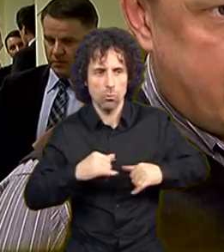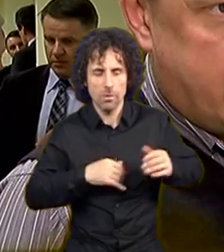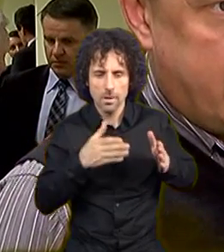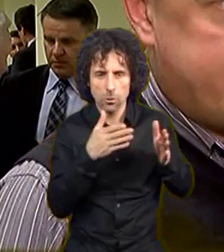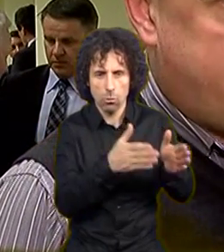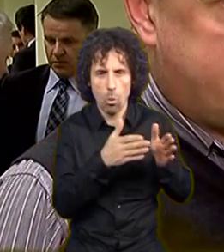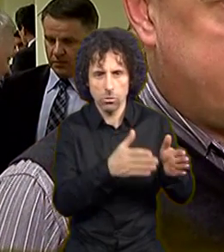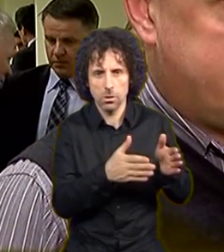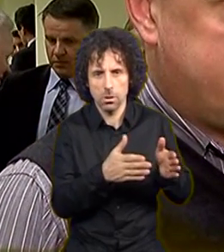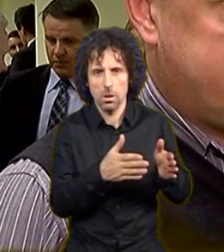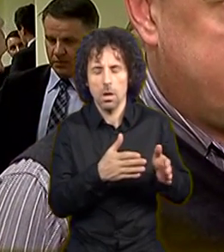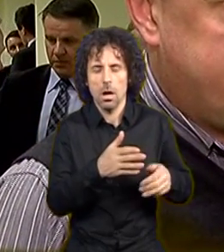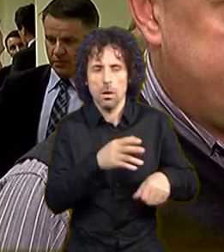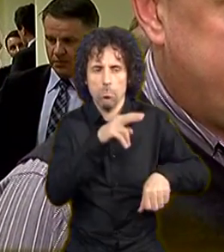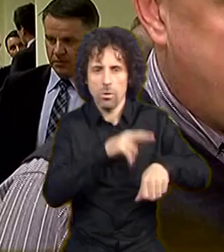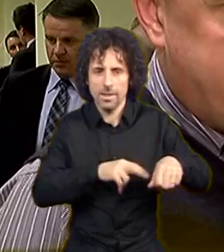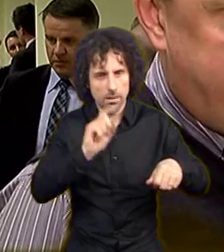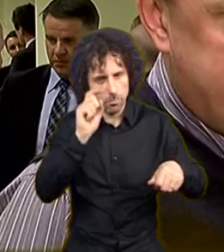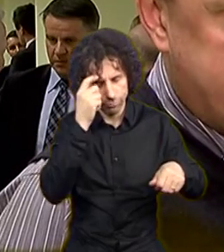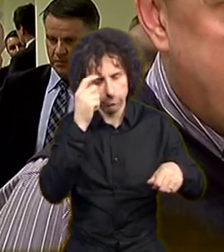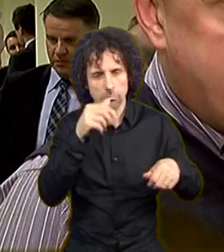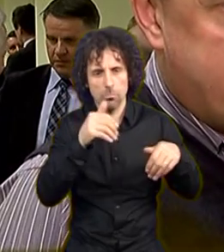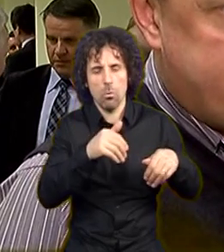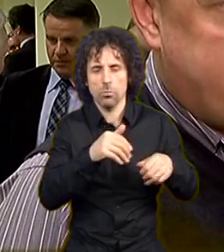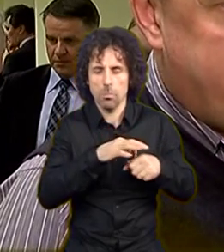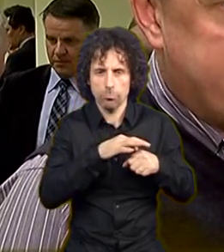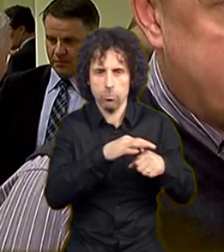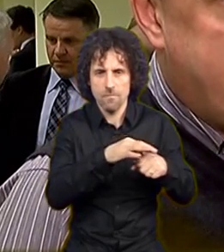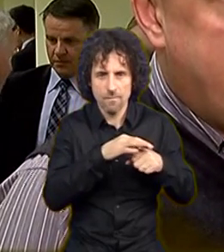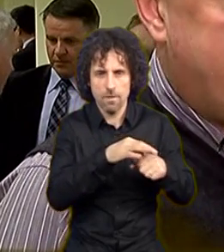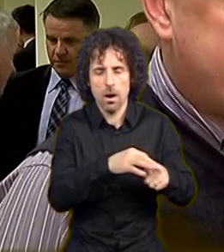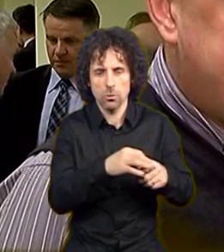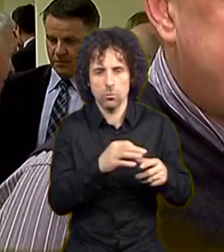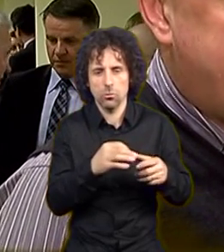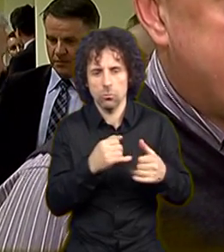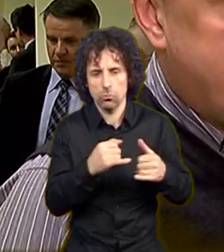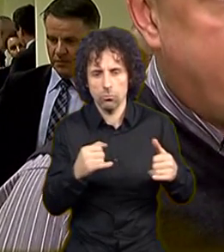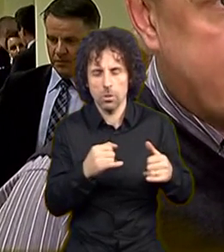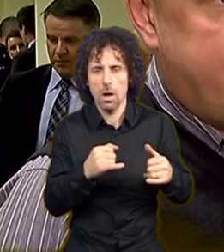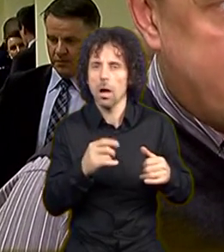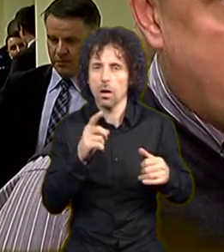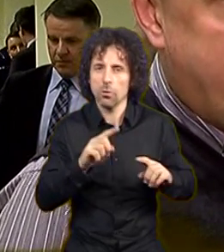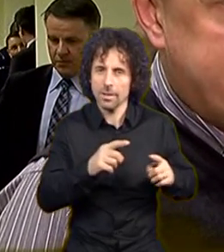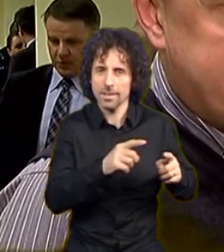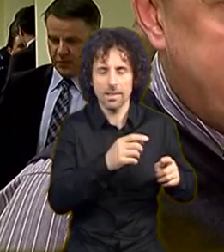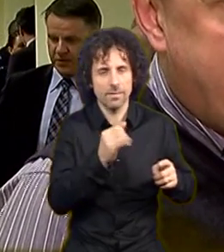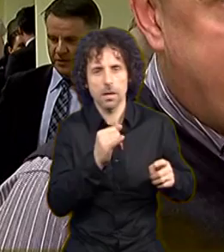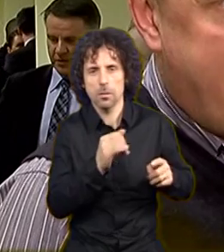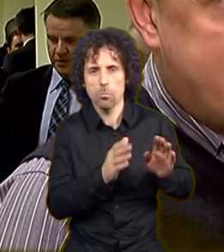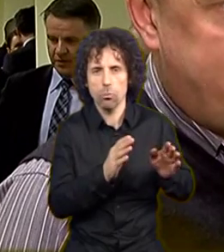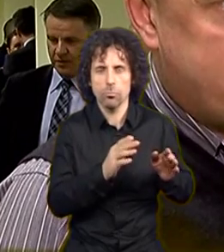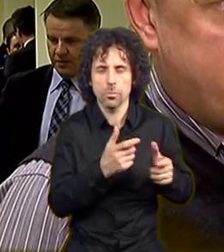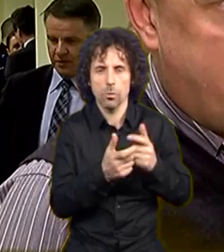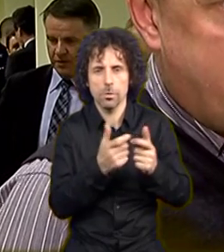zarządca drogi, na przykład komenda policji może przeprowadzać. Oczywiście znowu jest kwestią organizacji,